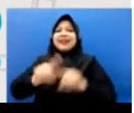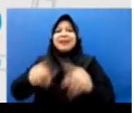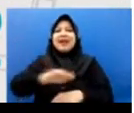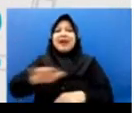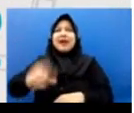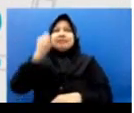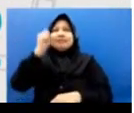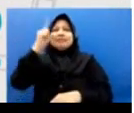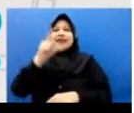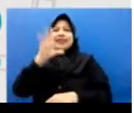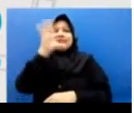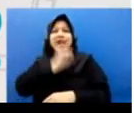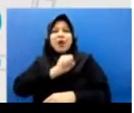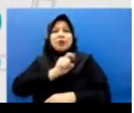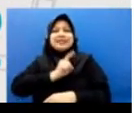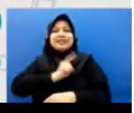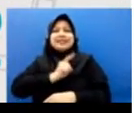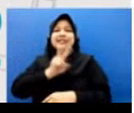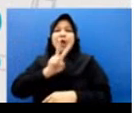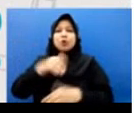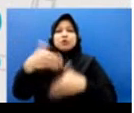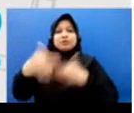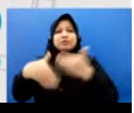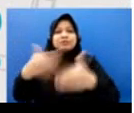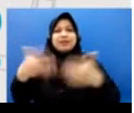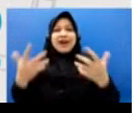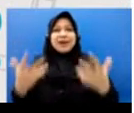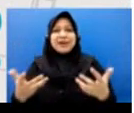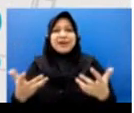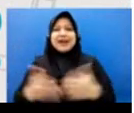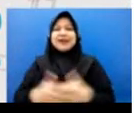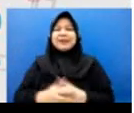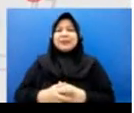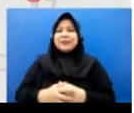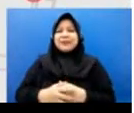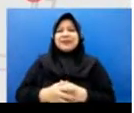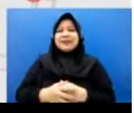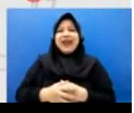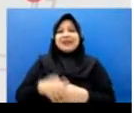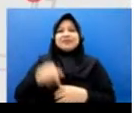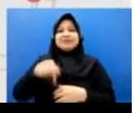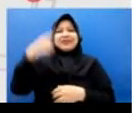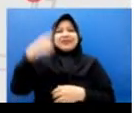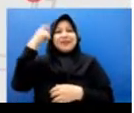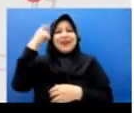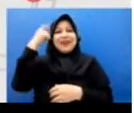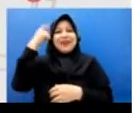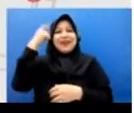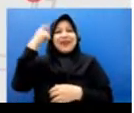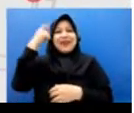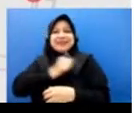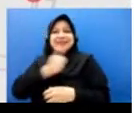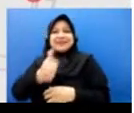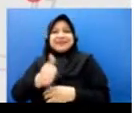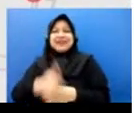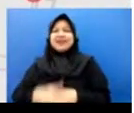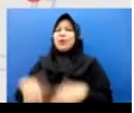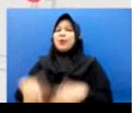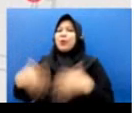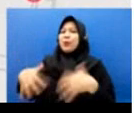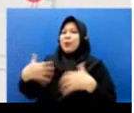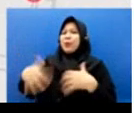apa yang mereka kerjakan. Tapi ini cita-cita kemandirian dalam belajar. Wah, keren banget, itu